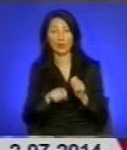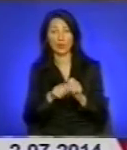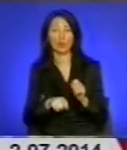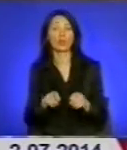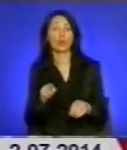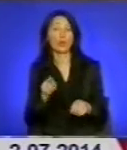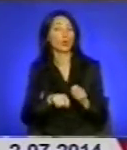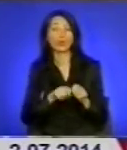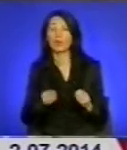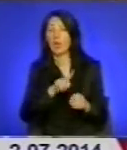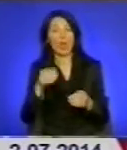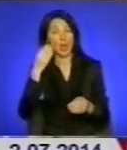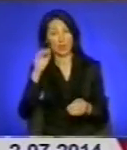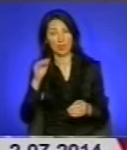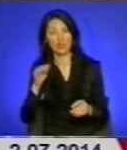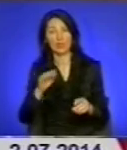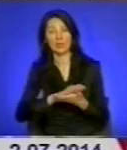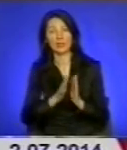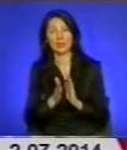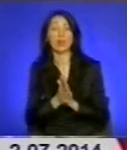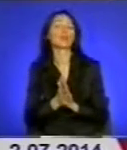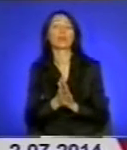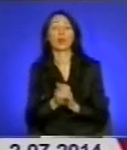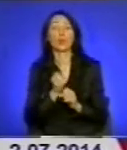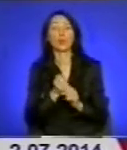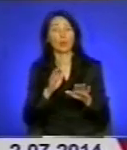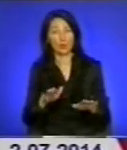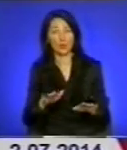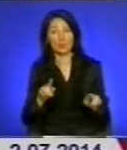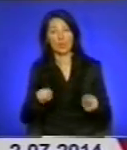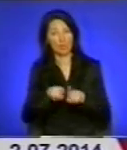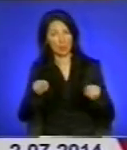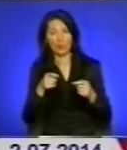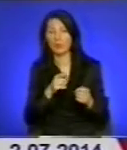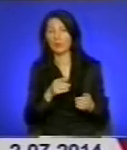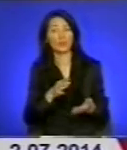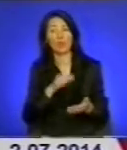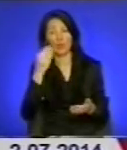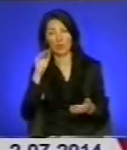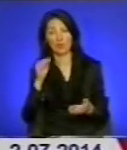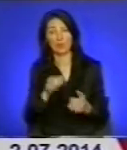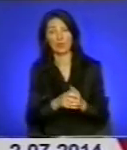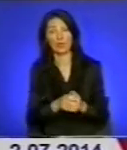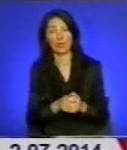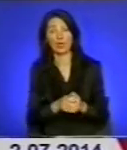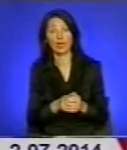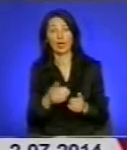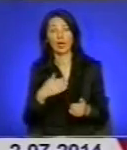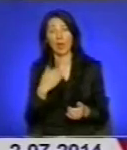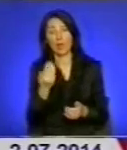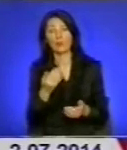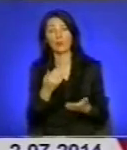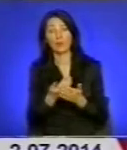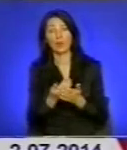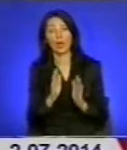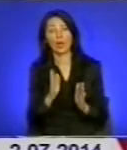праці та створення робочих місць в області визнали незадовільним смішний показник сто легалізованих місць я вам наведу